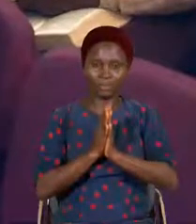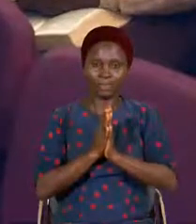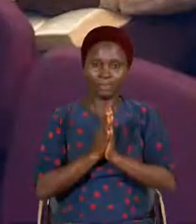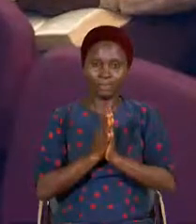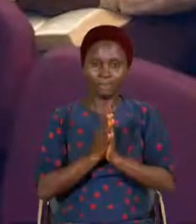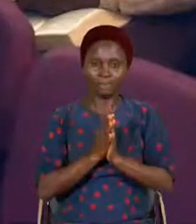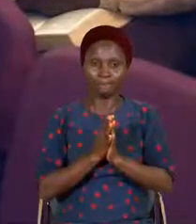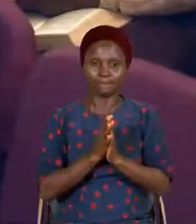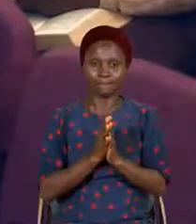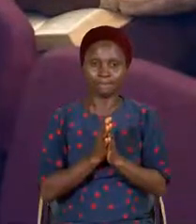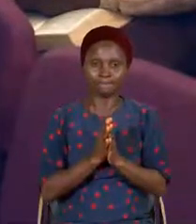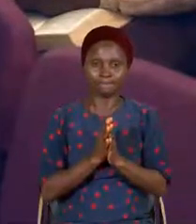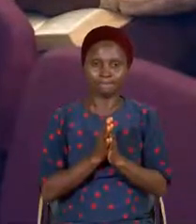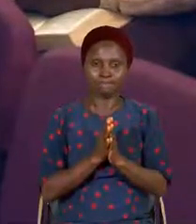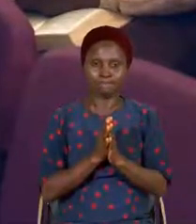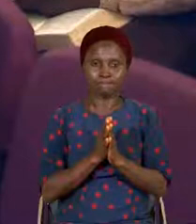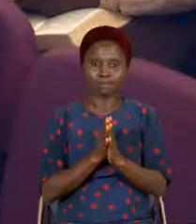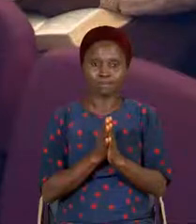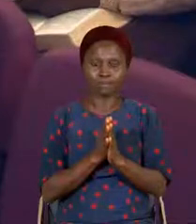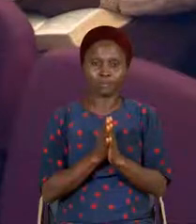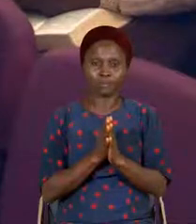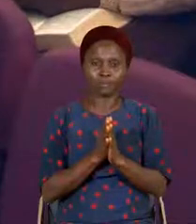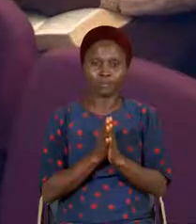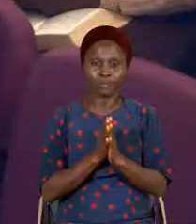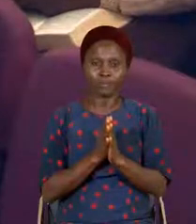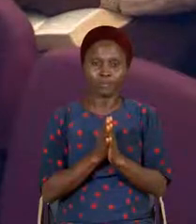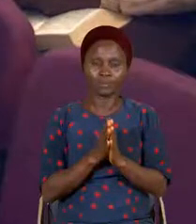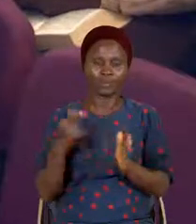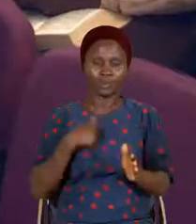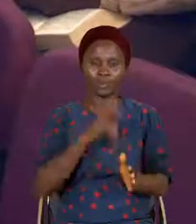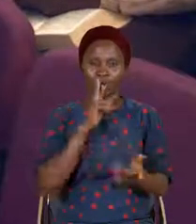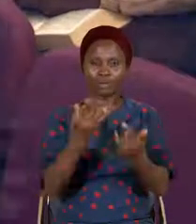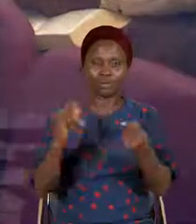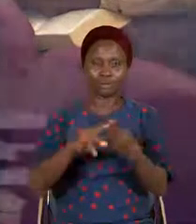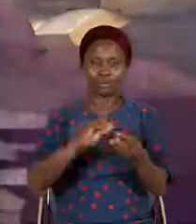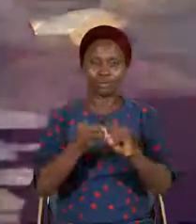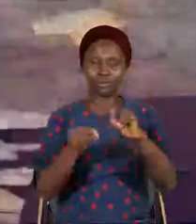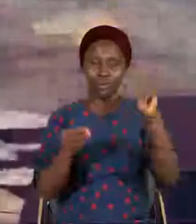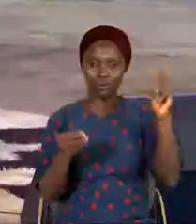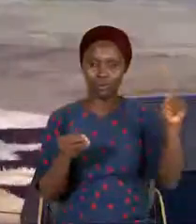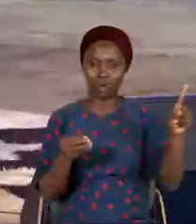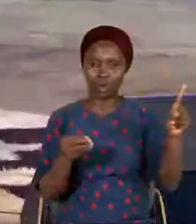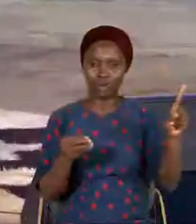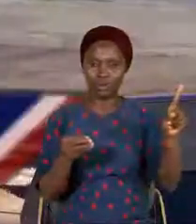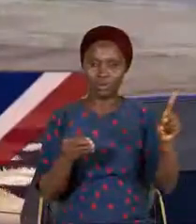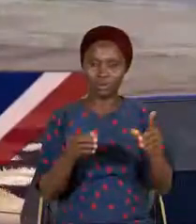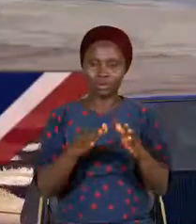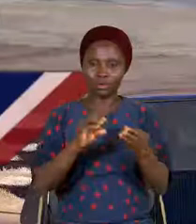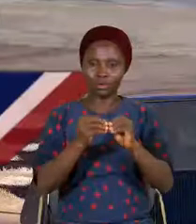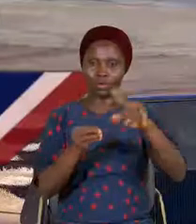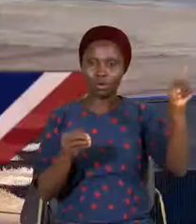La croissance extraordinaire, singulière, à travers le don surnaturel. Revenons au point numéro 1.